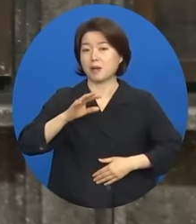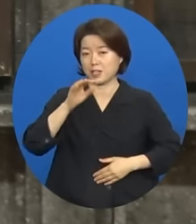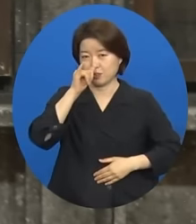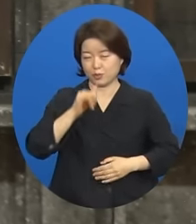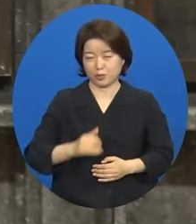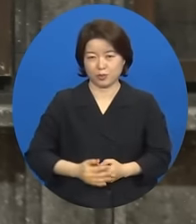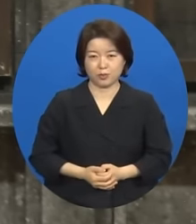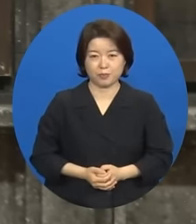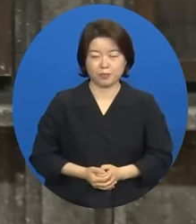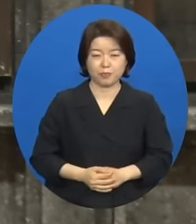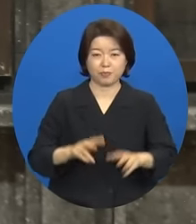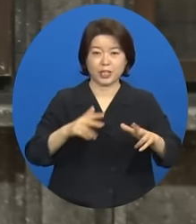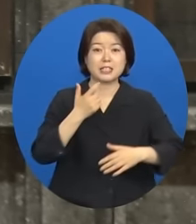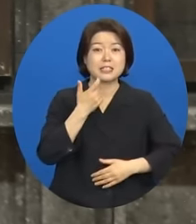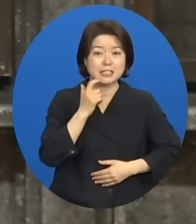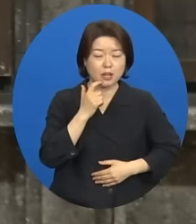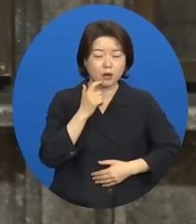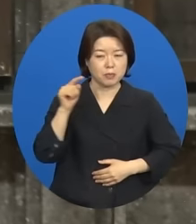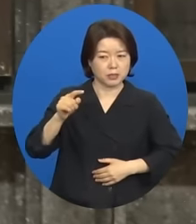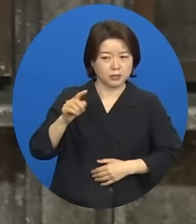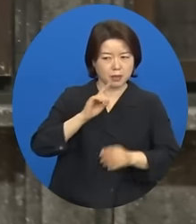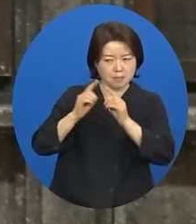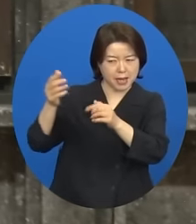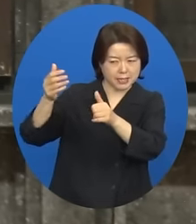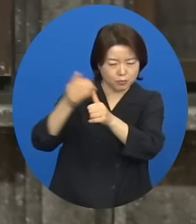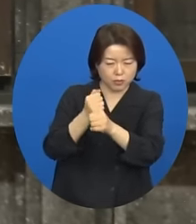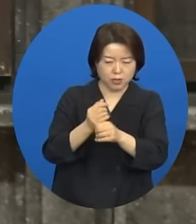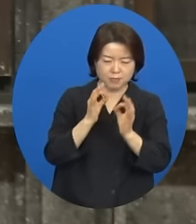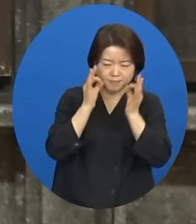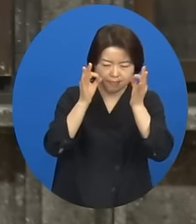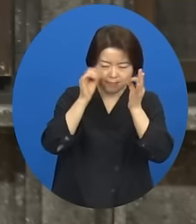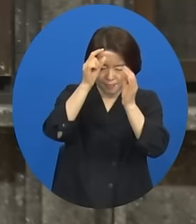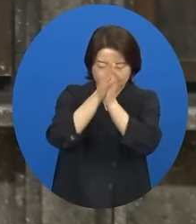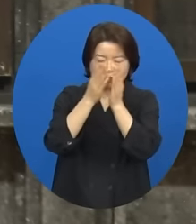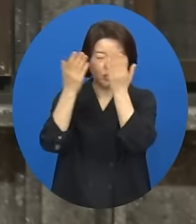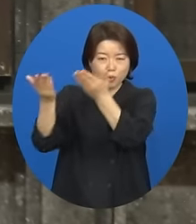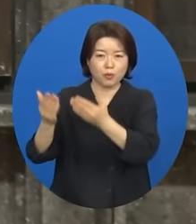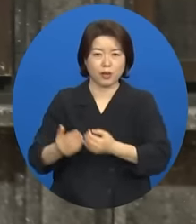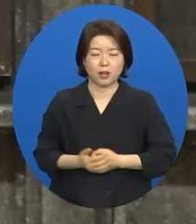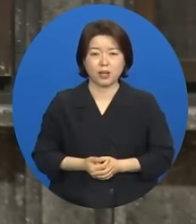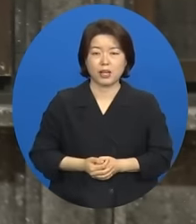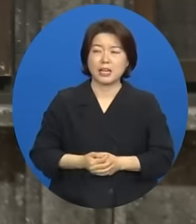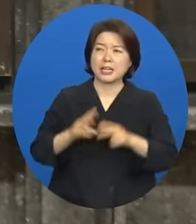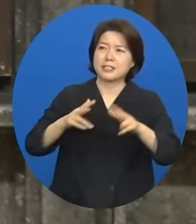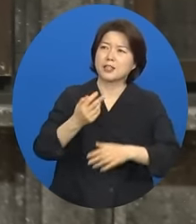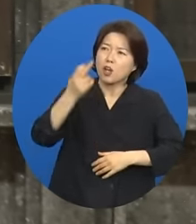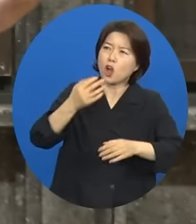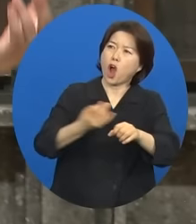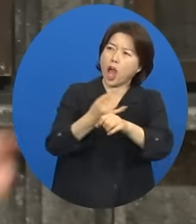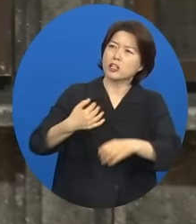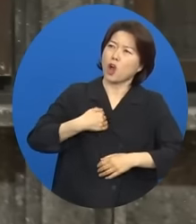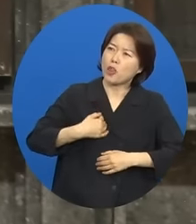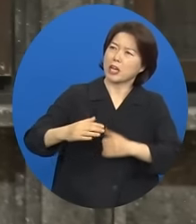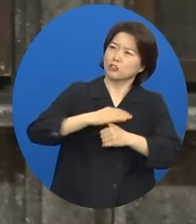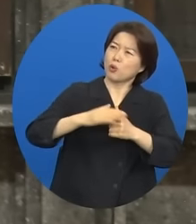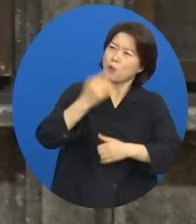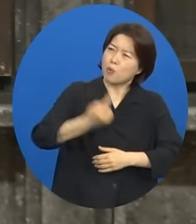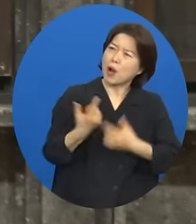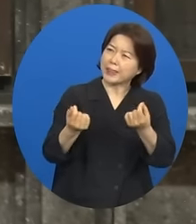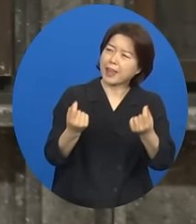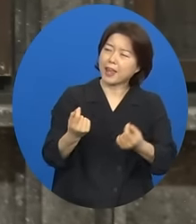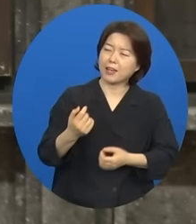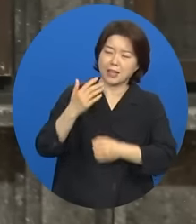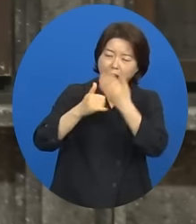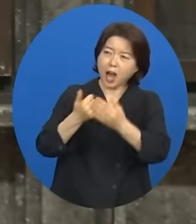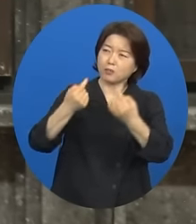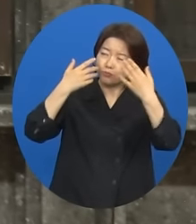지금 야곱은 그것을 붙잡고 절박한 가운데 기도를 하고 있는 거예요. 지금 형 에서가 나를 죽이러 온다고 하는 것 같은데 하나님 나